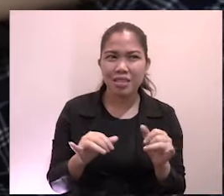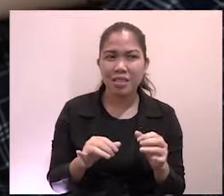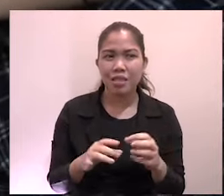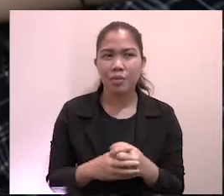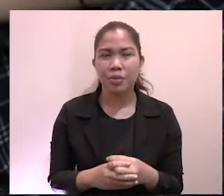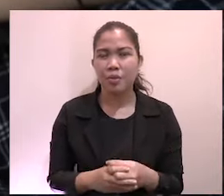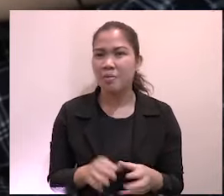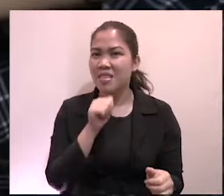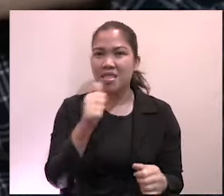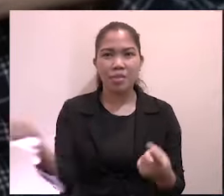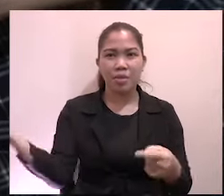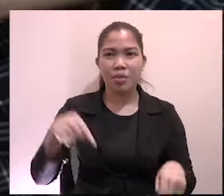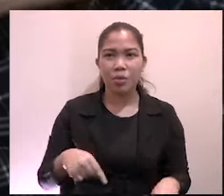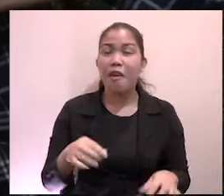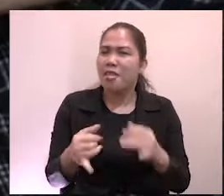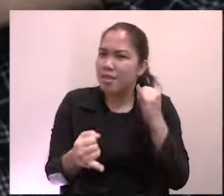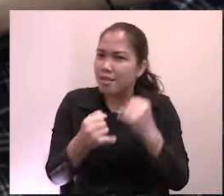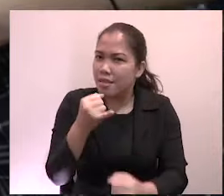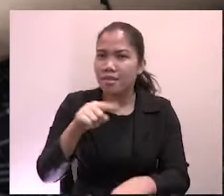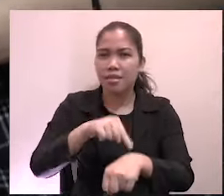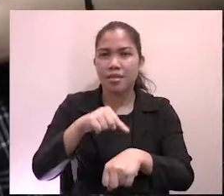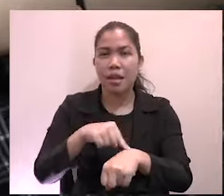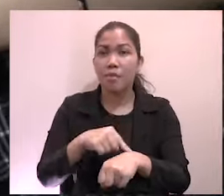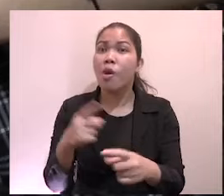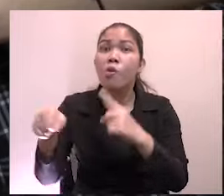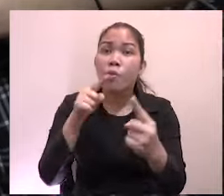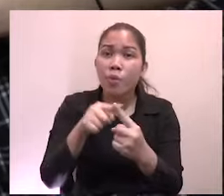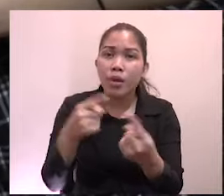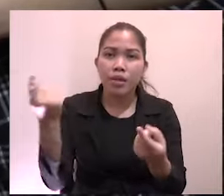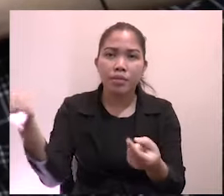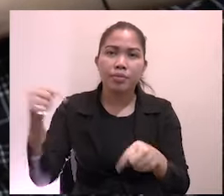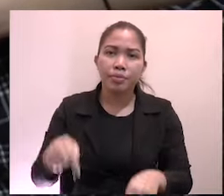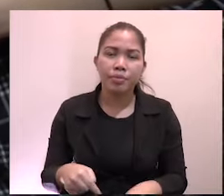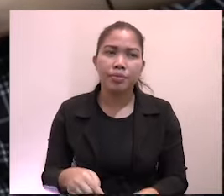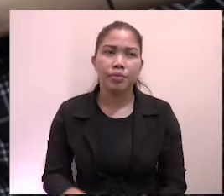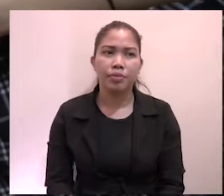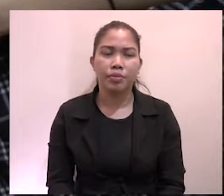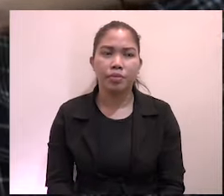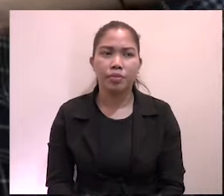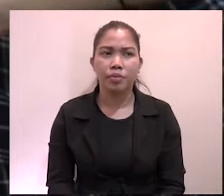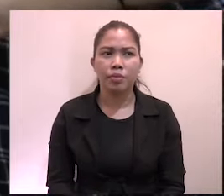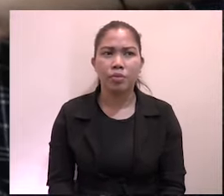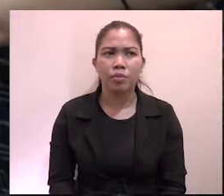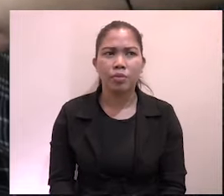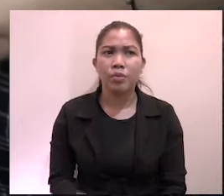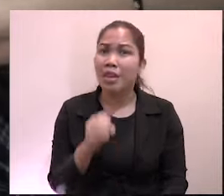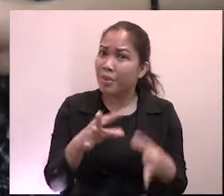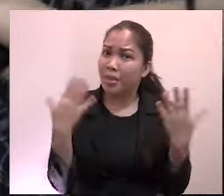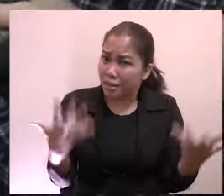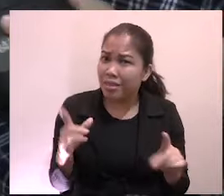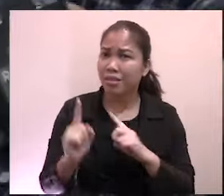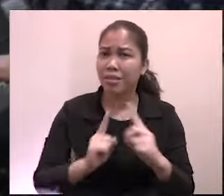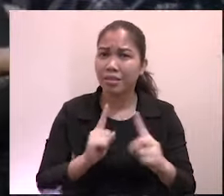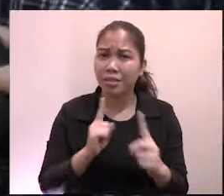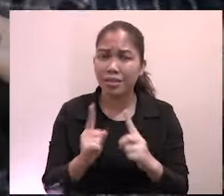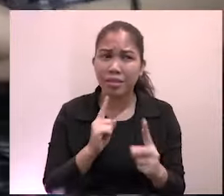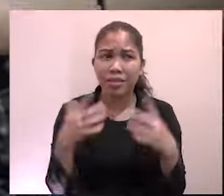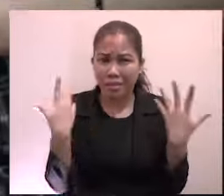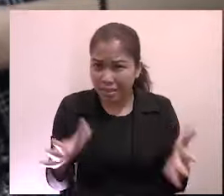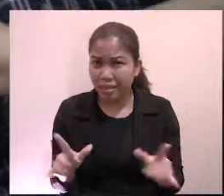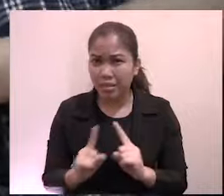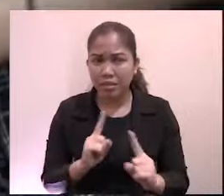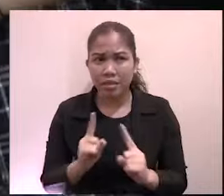rito. So sir, for the last time, kailan ka pupunta rito? Pwede ko mag-uusap na lang kami ni Mrs. Diba nag-uusap na nga tayo? Nag-uusap na